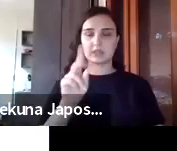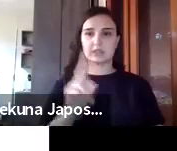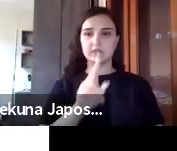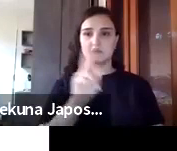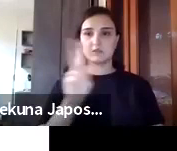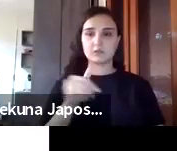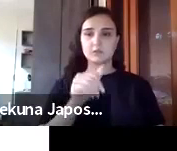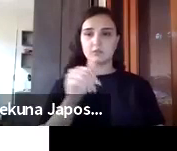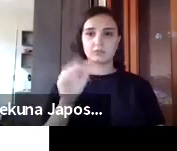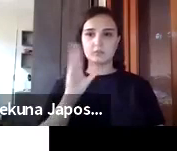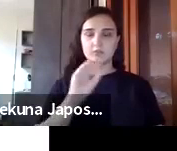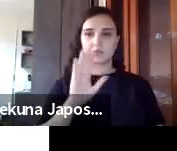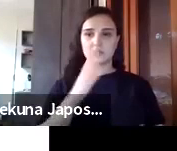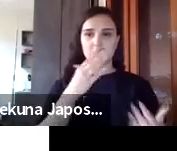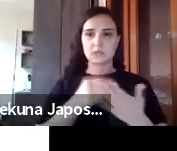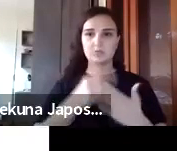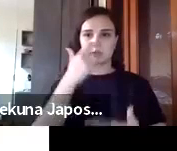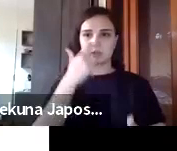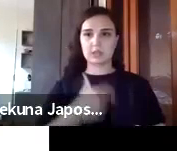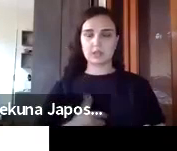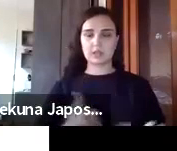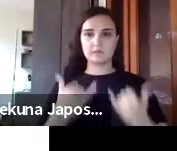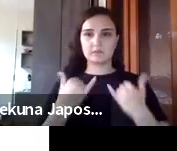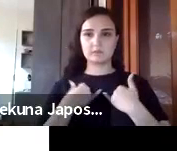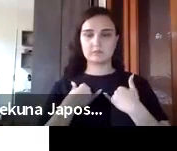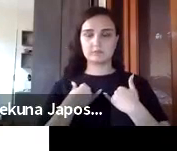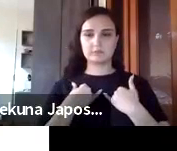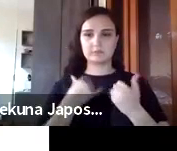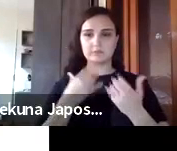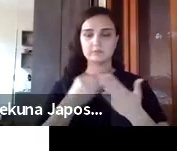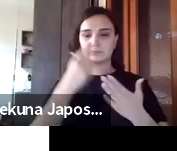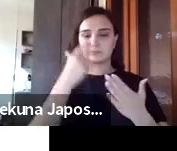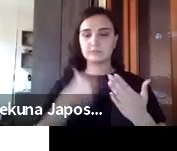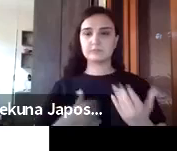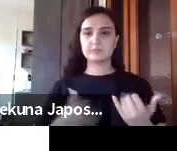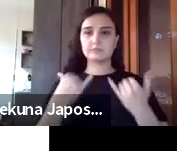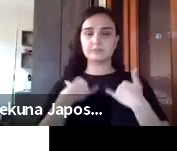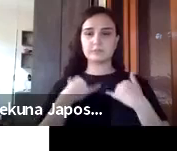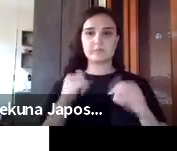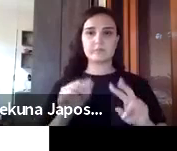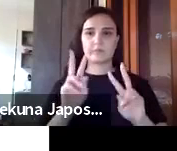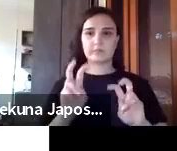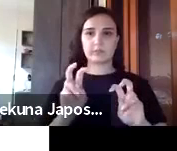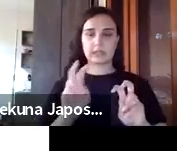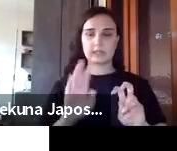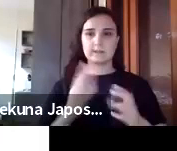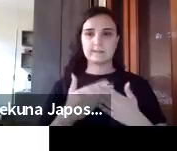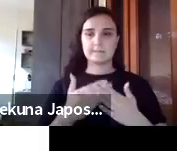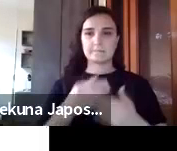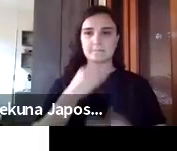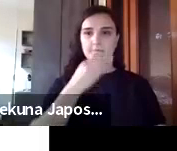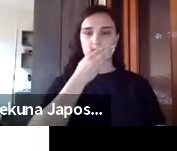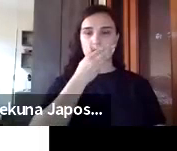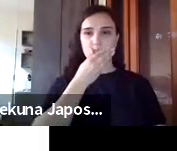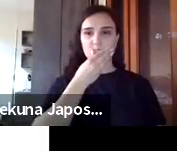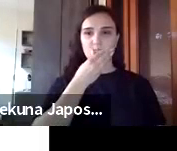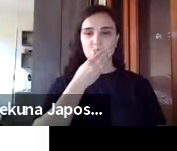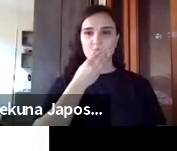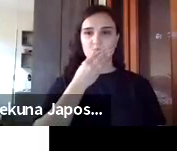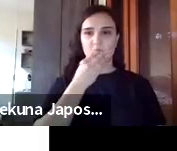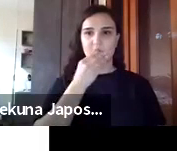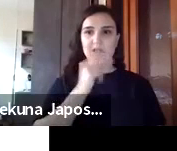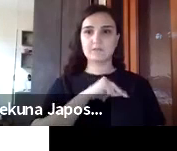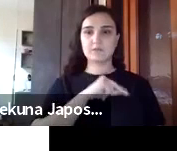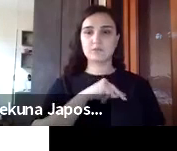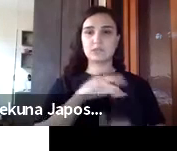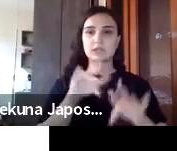მოახერხებს, ხოლოდ საკუთარ თავს ვუთმობ. ოღონდ საკუთარ თავის დათმობაში არ იგულისხმება კიდევ აი აქ რაღაც ესეთ სამსახურის საქმის